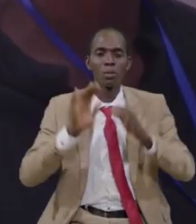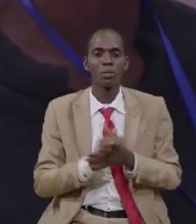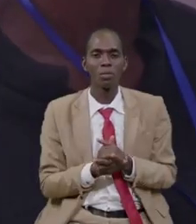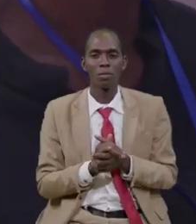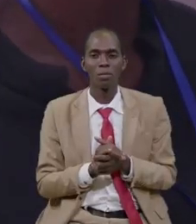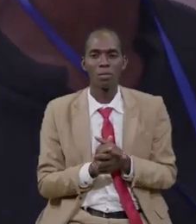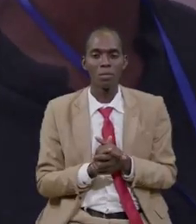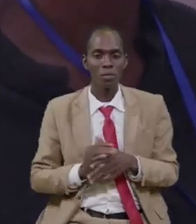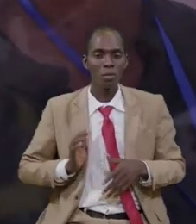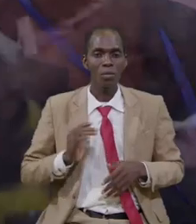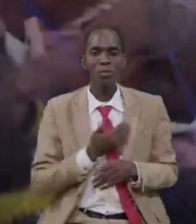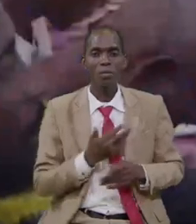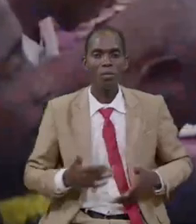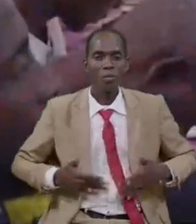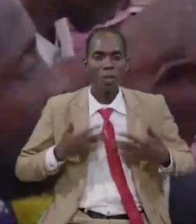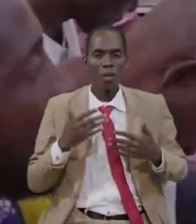vies